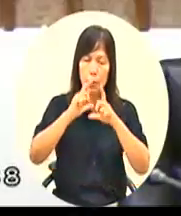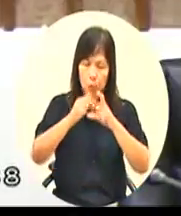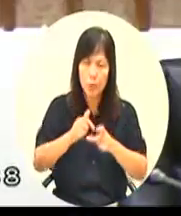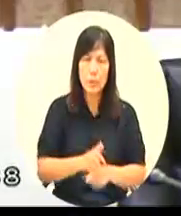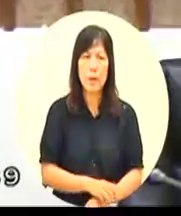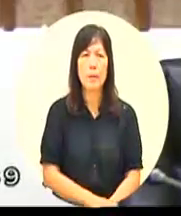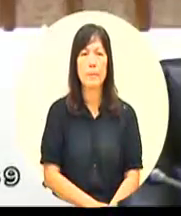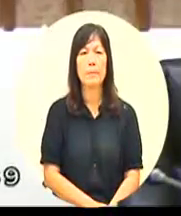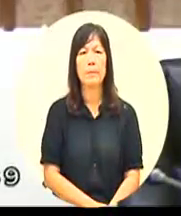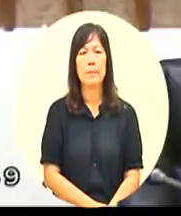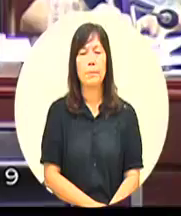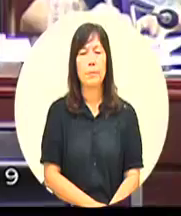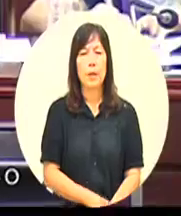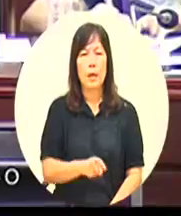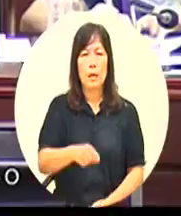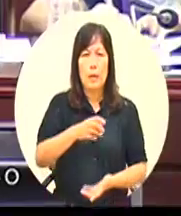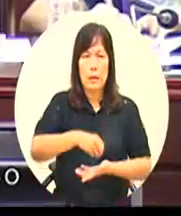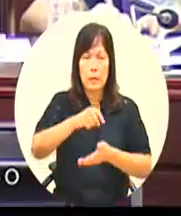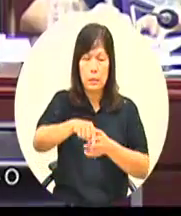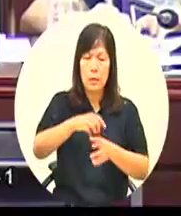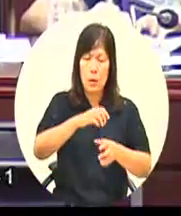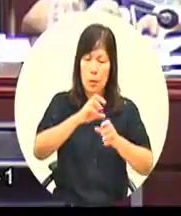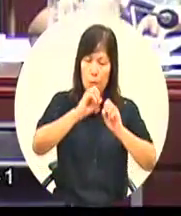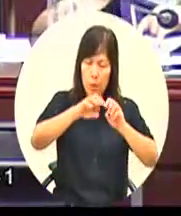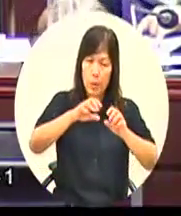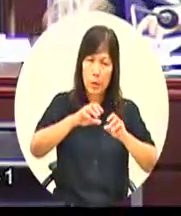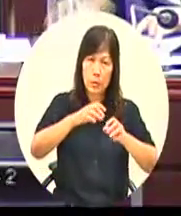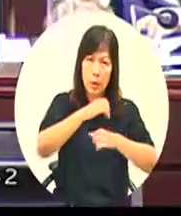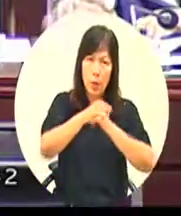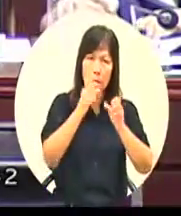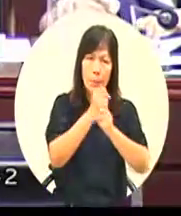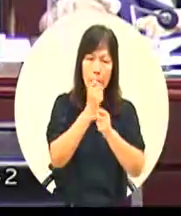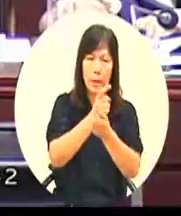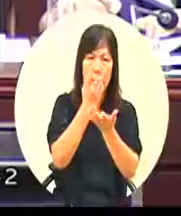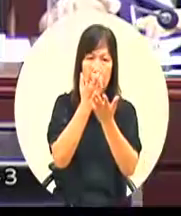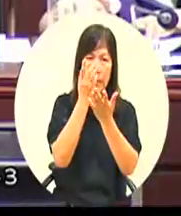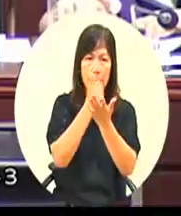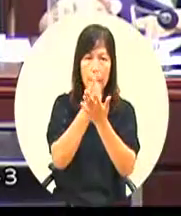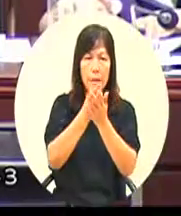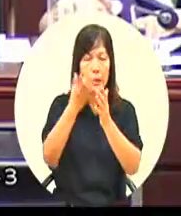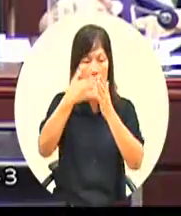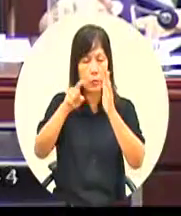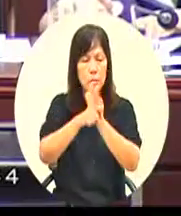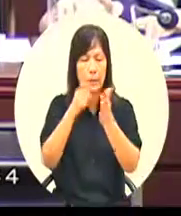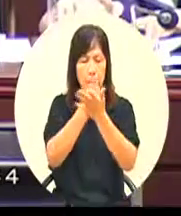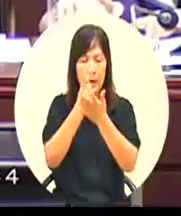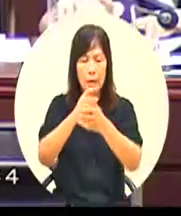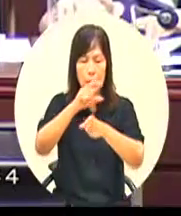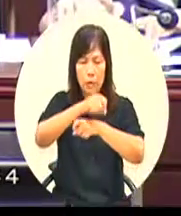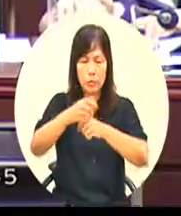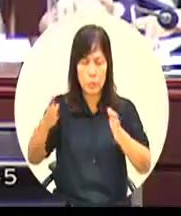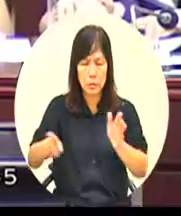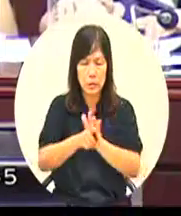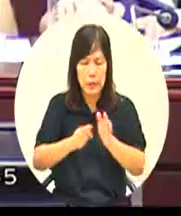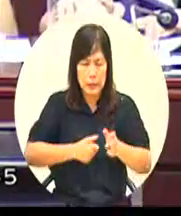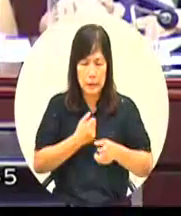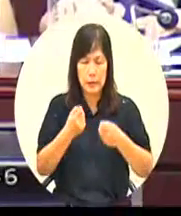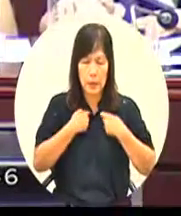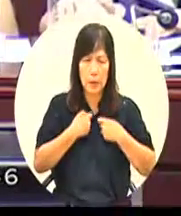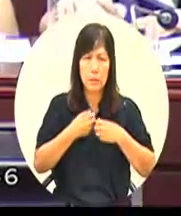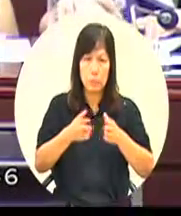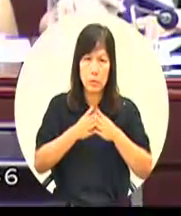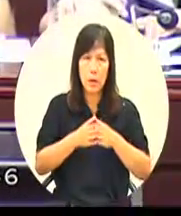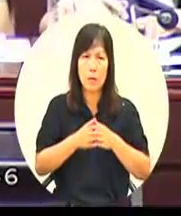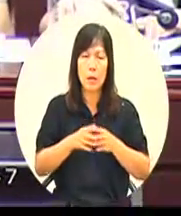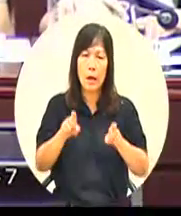好，议员提到了这个防灾的教育的部分哦，是我们每个学校都要每学期要做实地演练的。通常